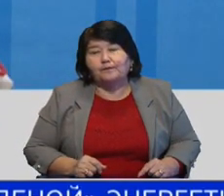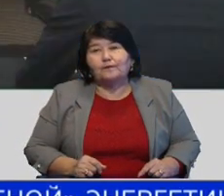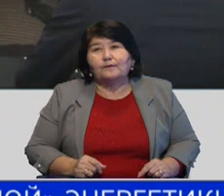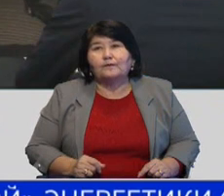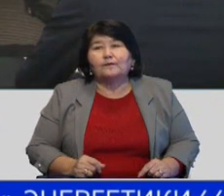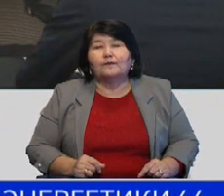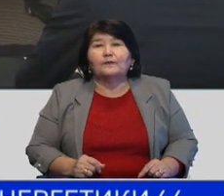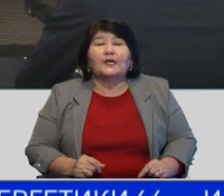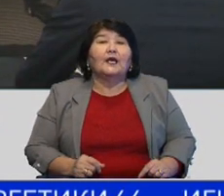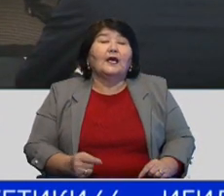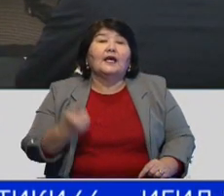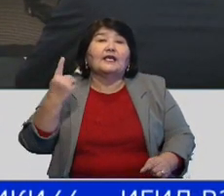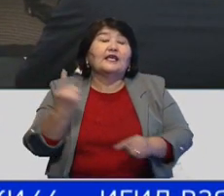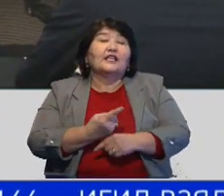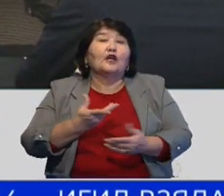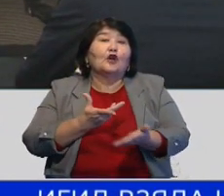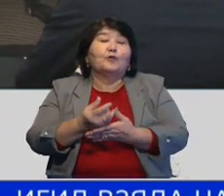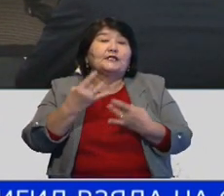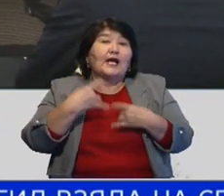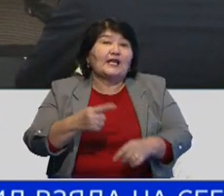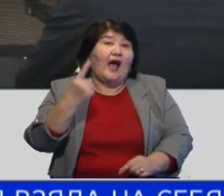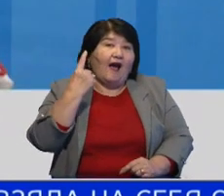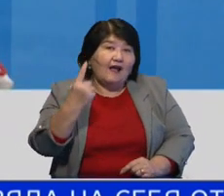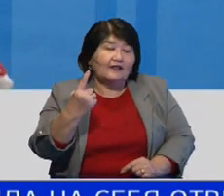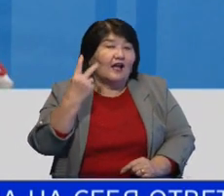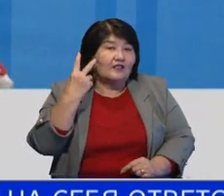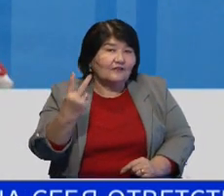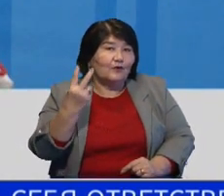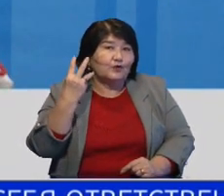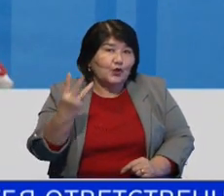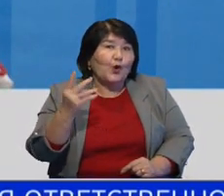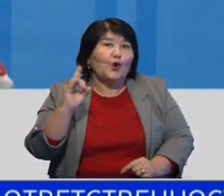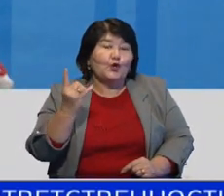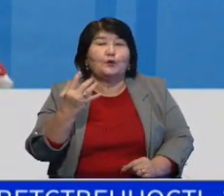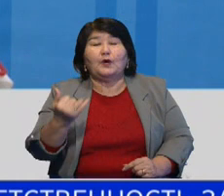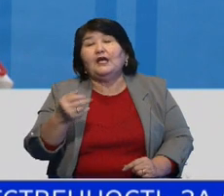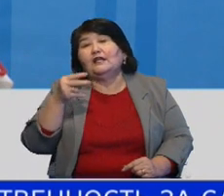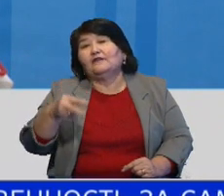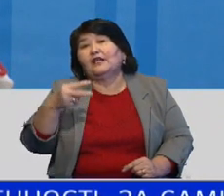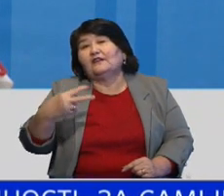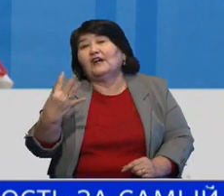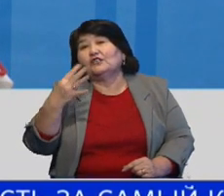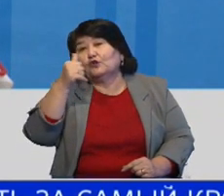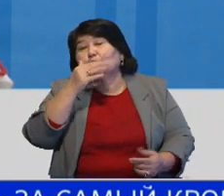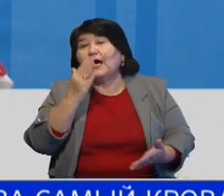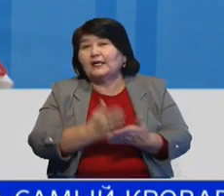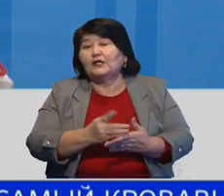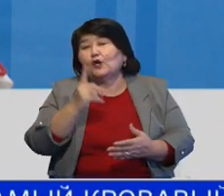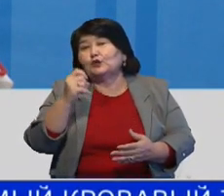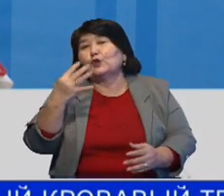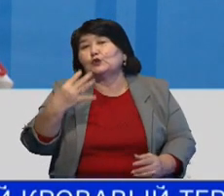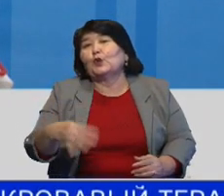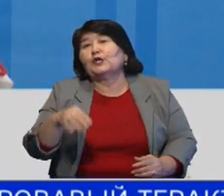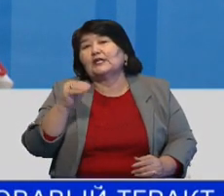детей единовременное пособие на рождение одного двух-трёх ребёнка в 2024 году составит